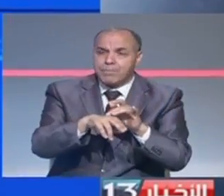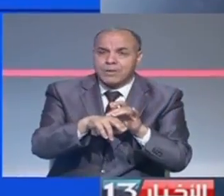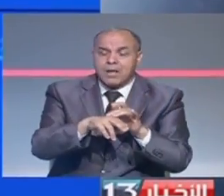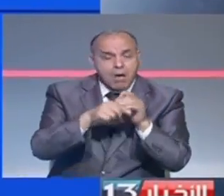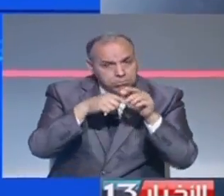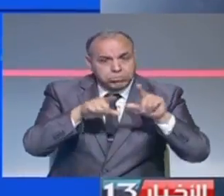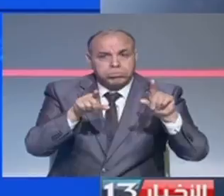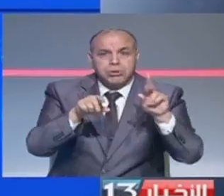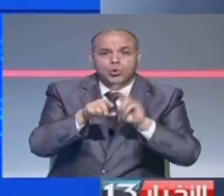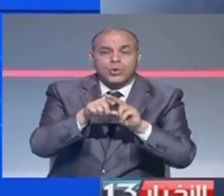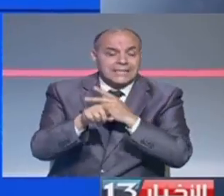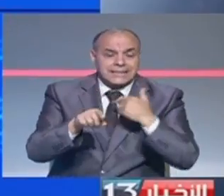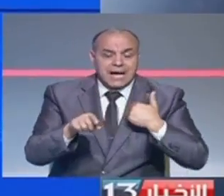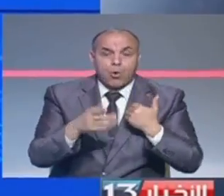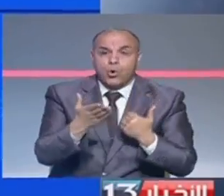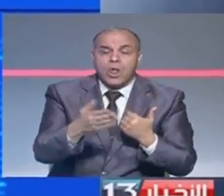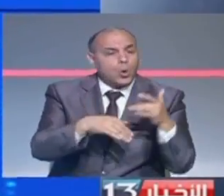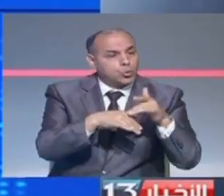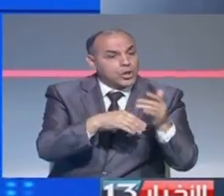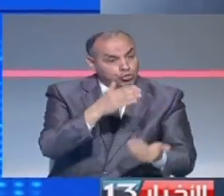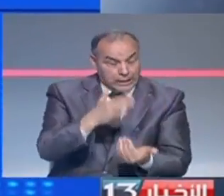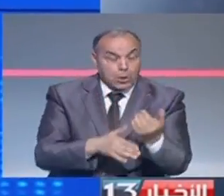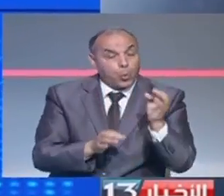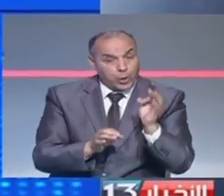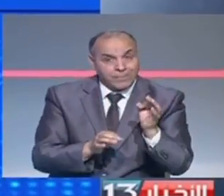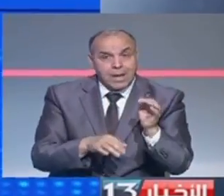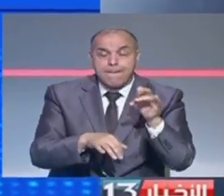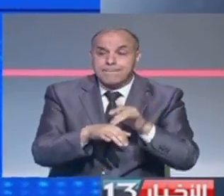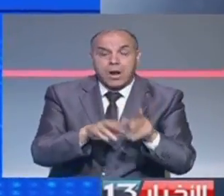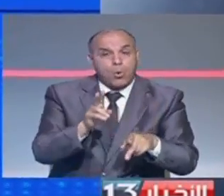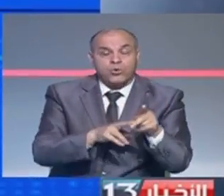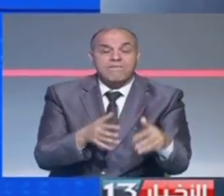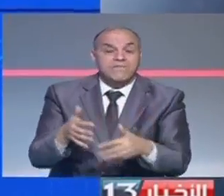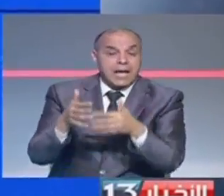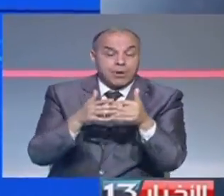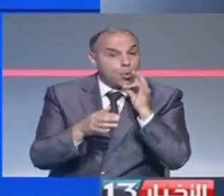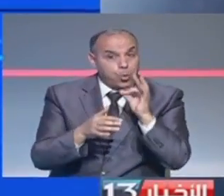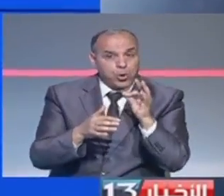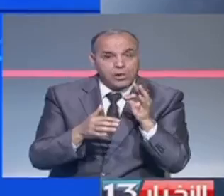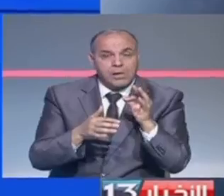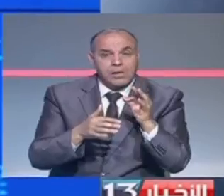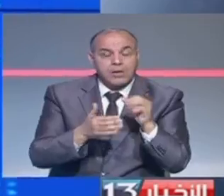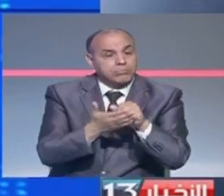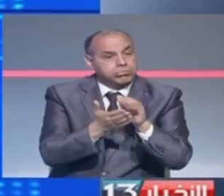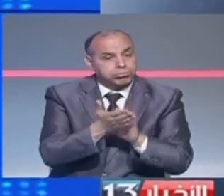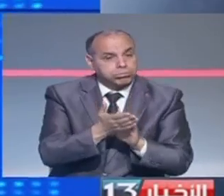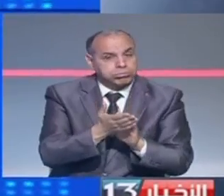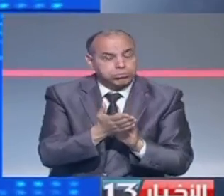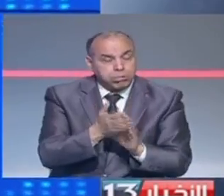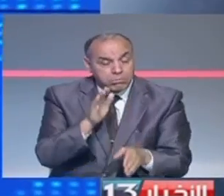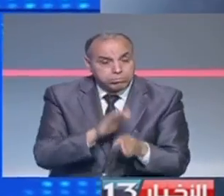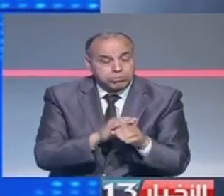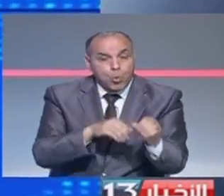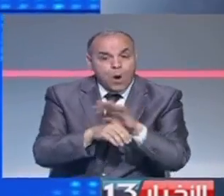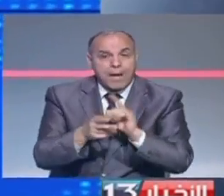اعلان السلطات الصحيه فيها عن اصابات جديده بلغ اقصاها في الولايات المتحده التي سجلت منذ ظهور الوباء